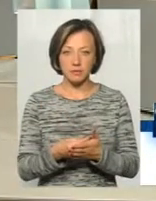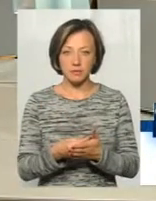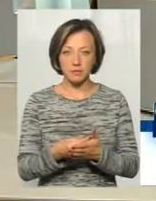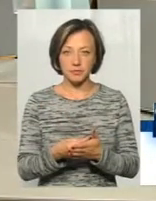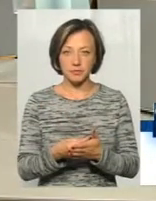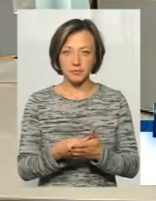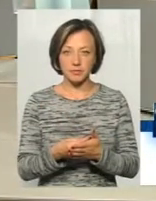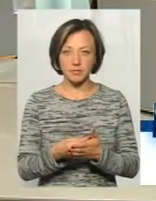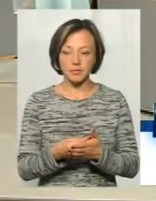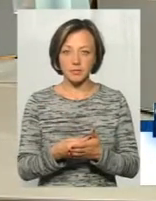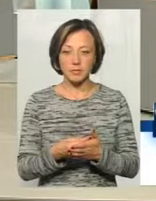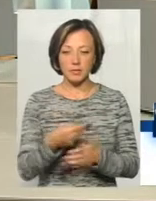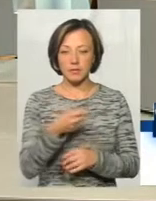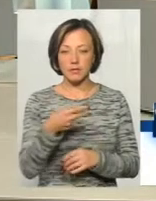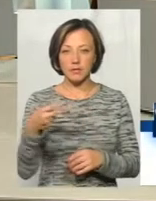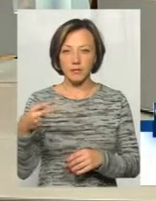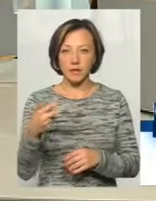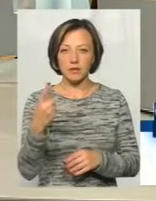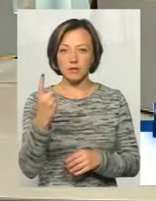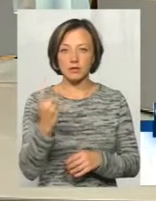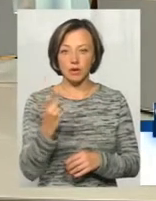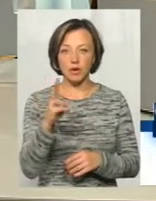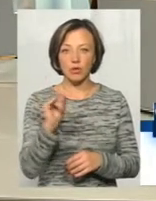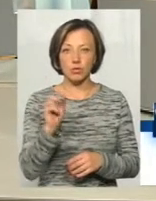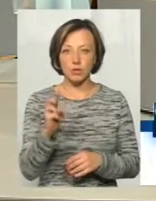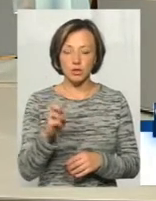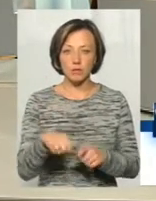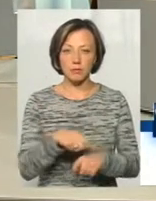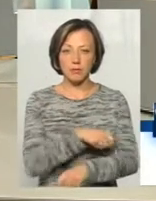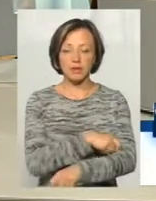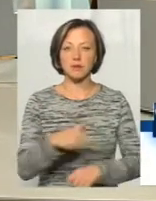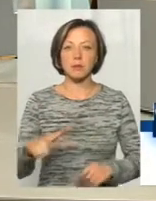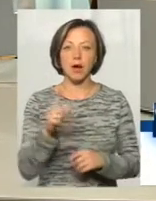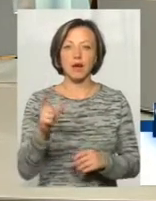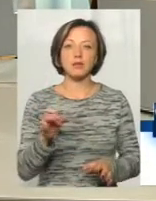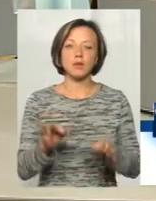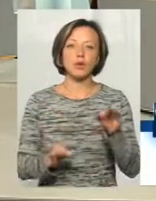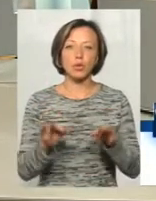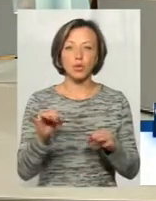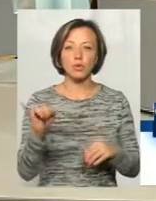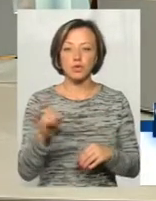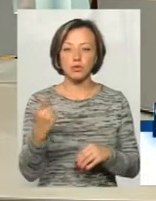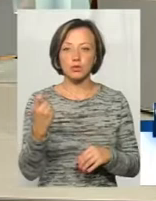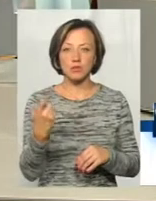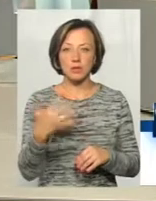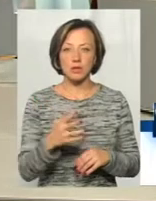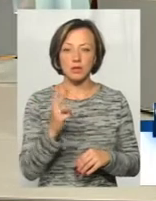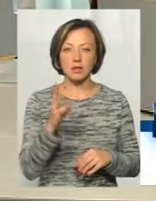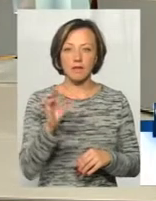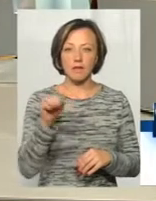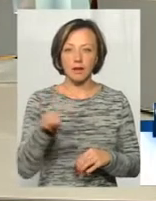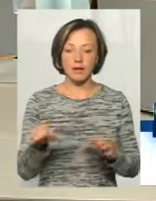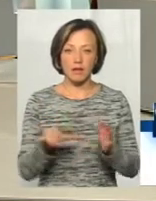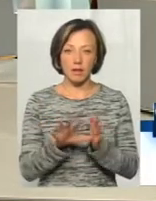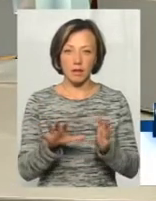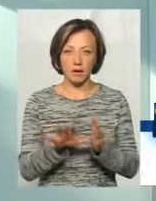вартість, яка в еквіваленті дорівнює 100 кубічним метрам газу природнього, от, і 150 кВт електроенергії.